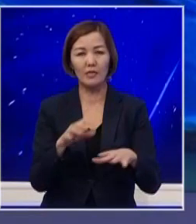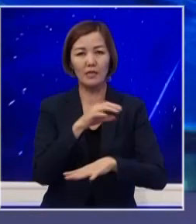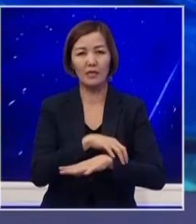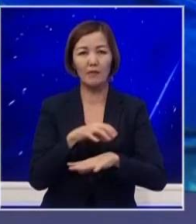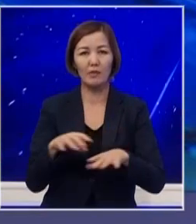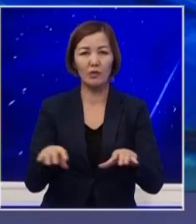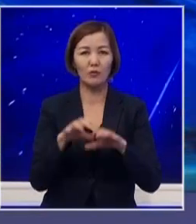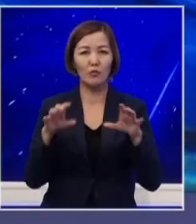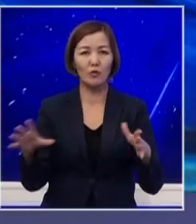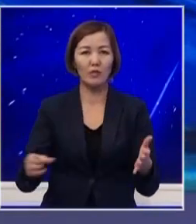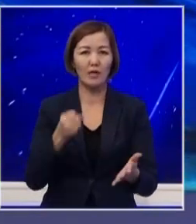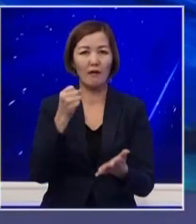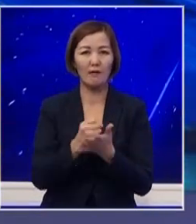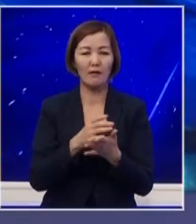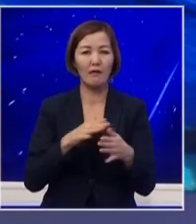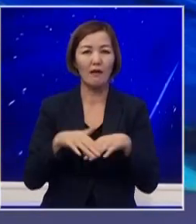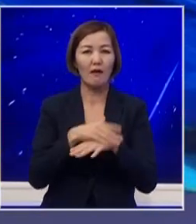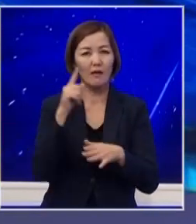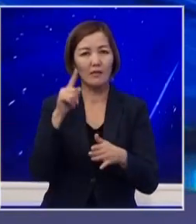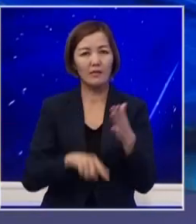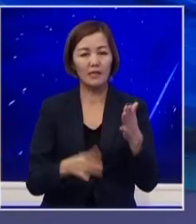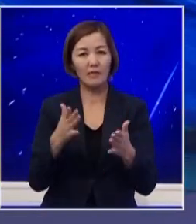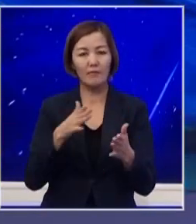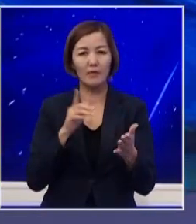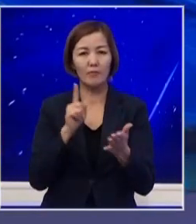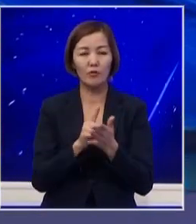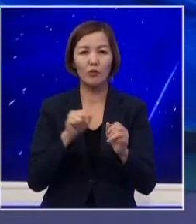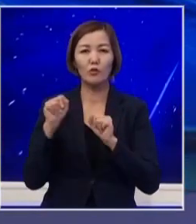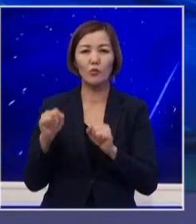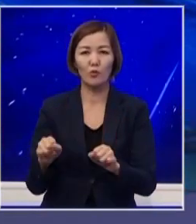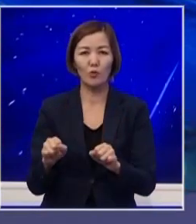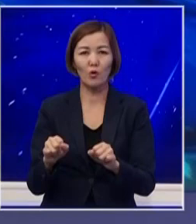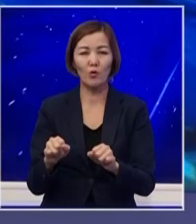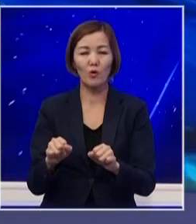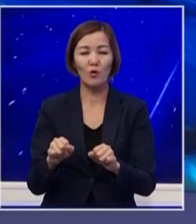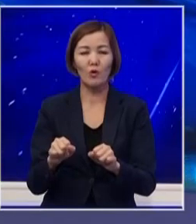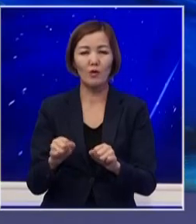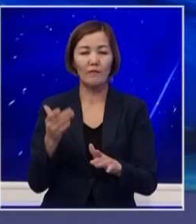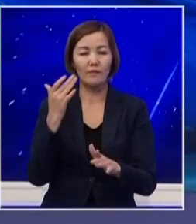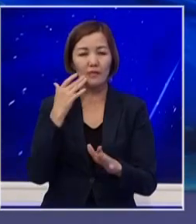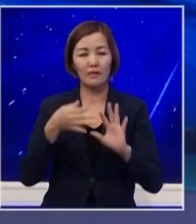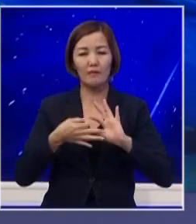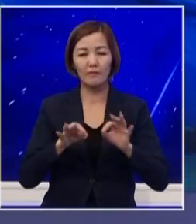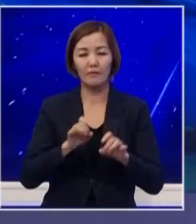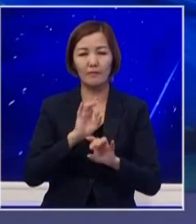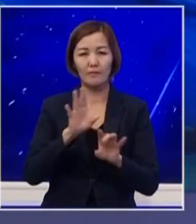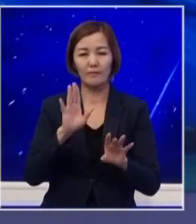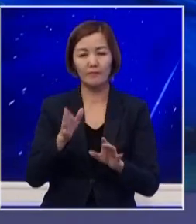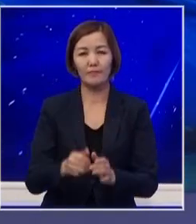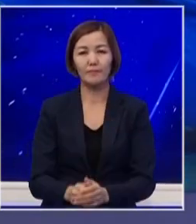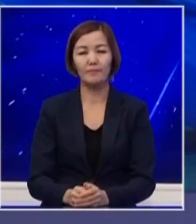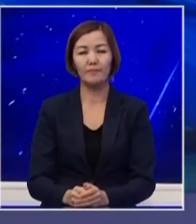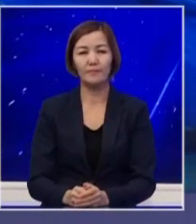комиссия төрағалары тағайындалды. Халық сенімі мен мүддесін қорғау енді кімдерге жүктелді? Тілшіміз Ақбота Орал қыздар